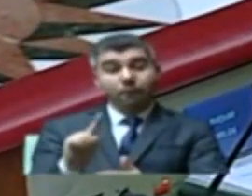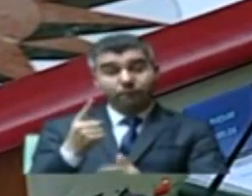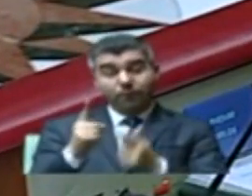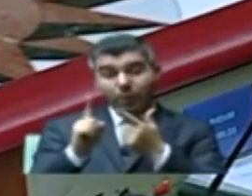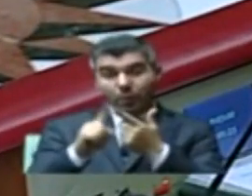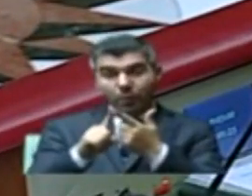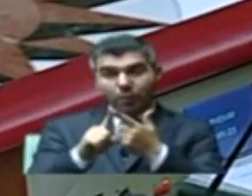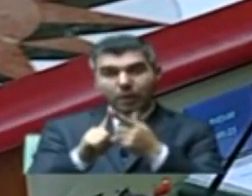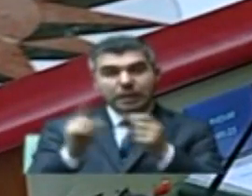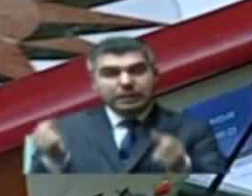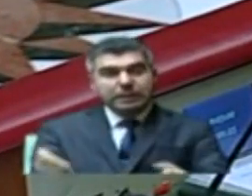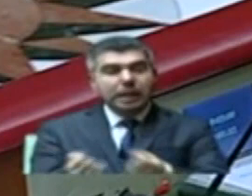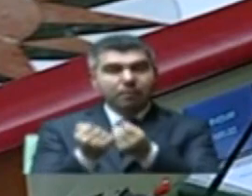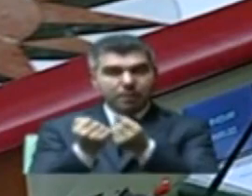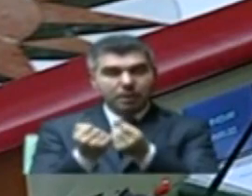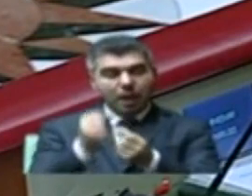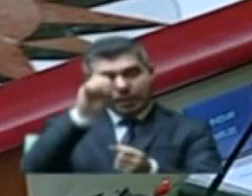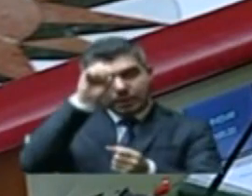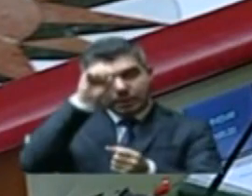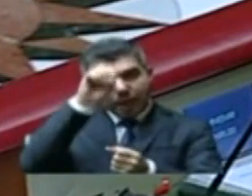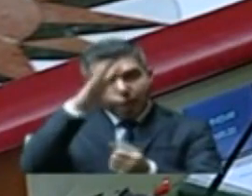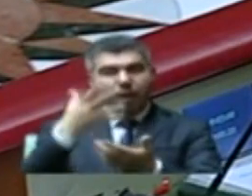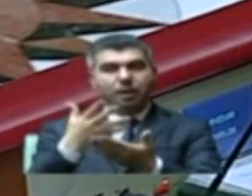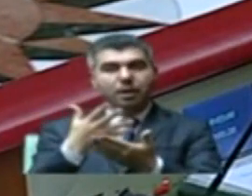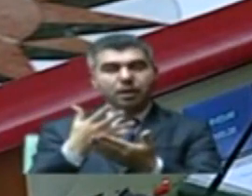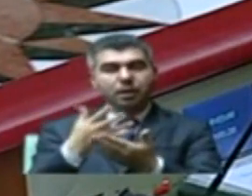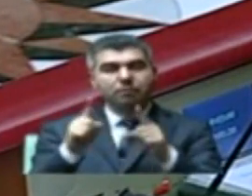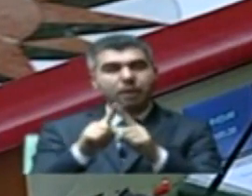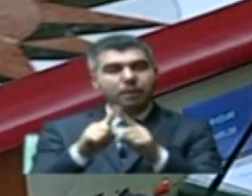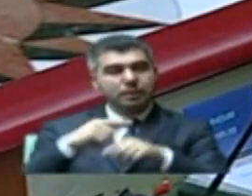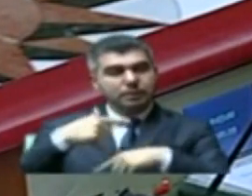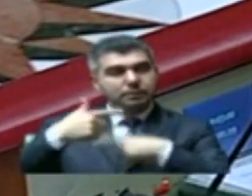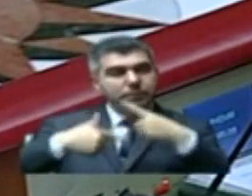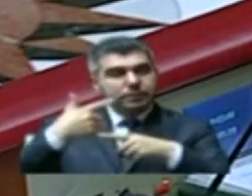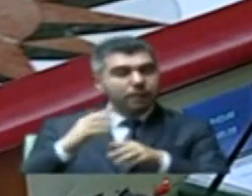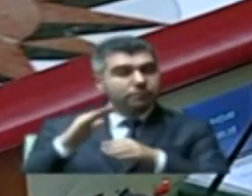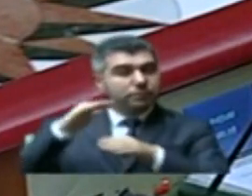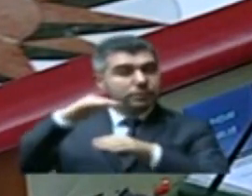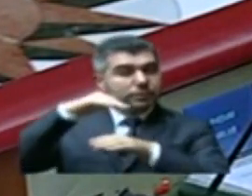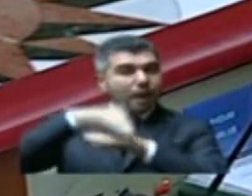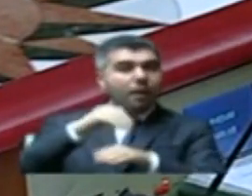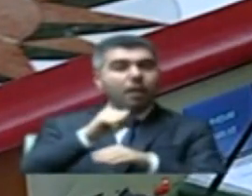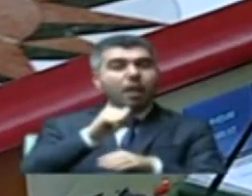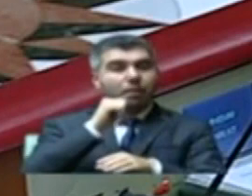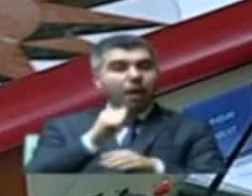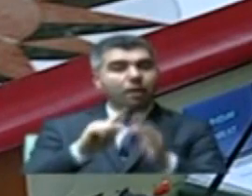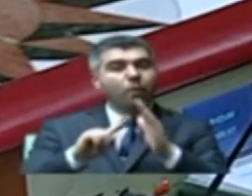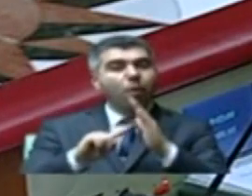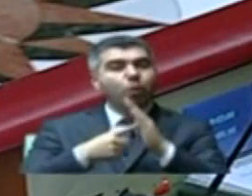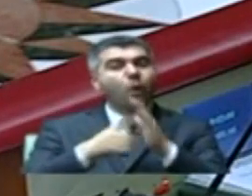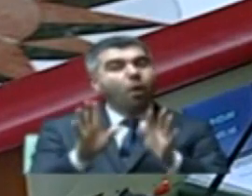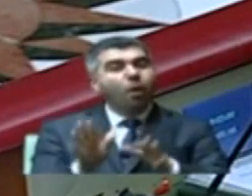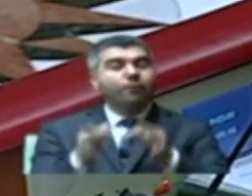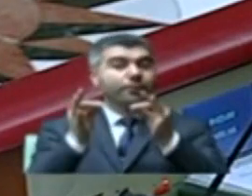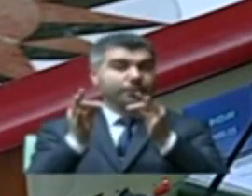خصنا التنمية وخصنا الطاقة وخصنا الطاقة في المحطات الحرارية لأن متعلقة بواحد الذروة، بالتالي واحد